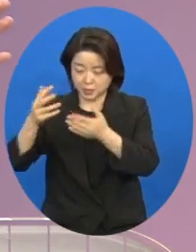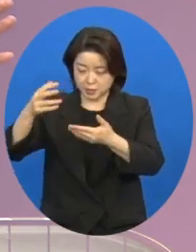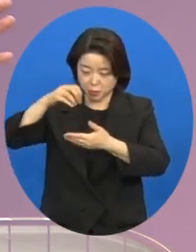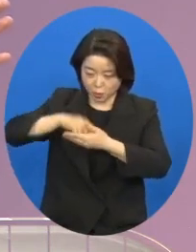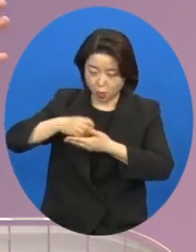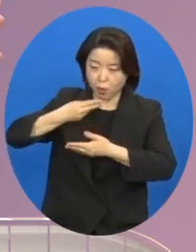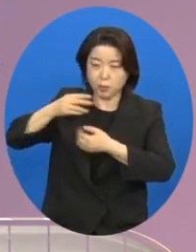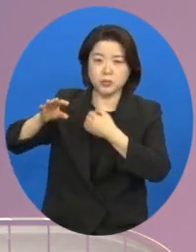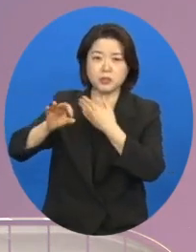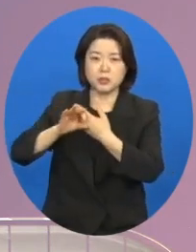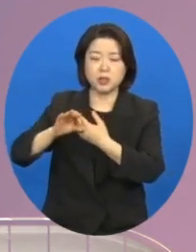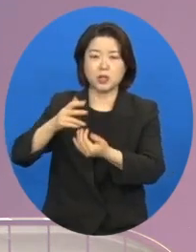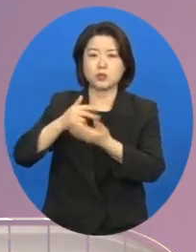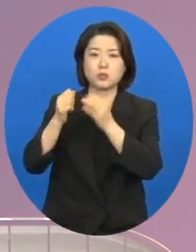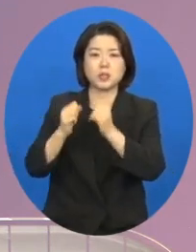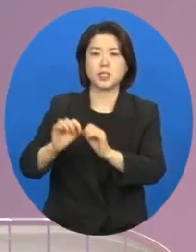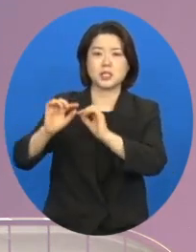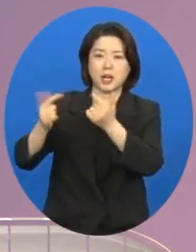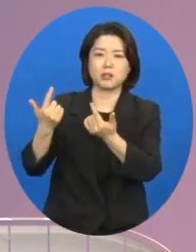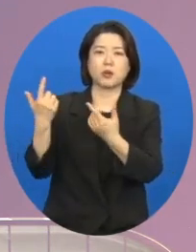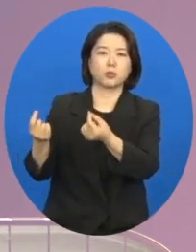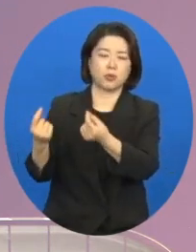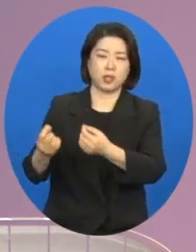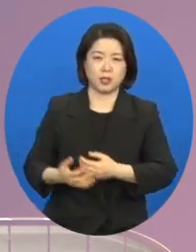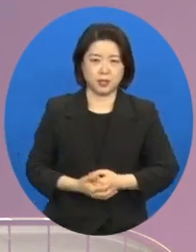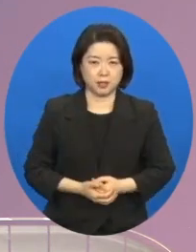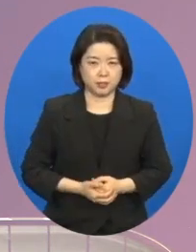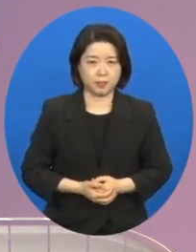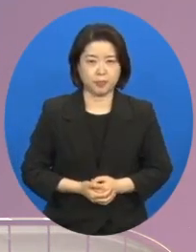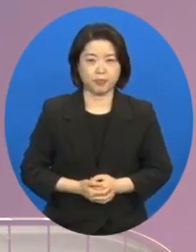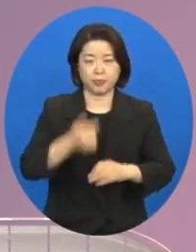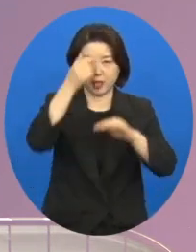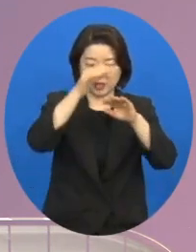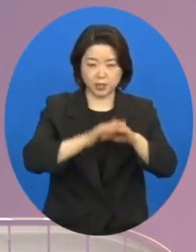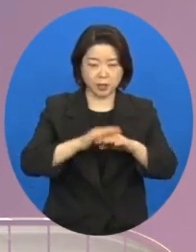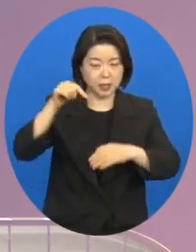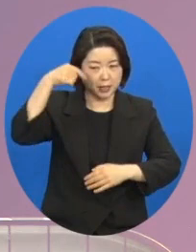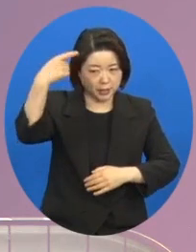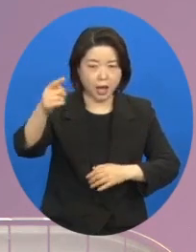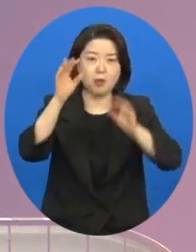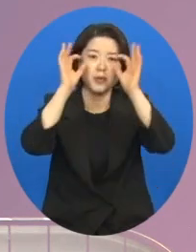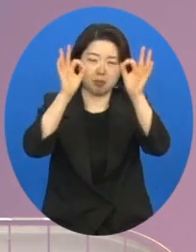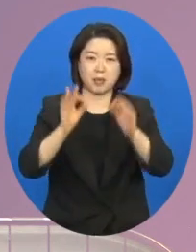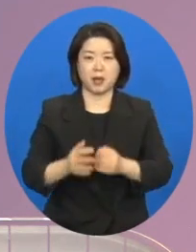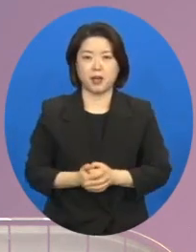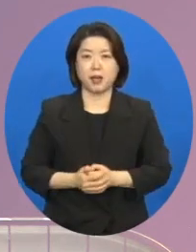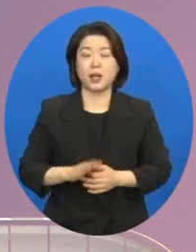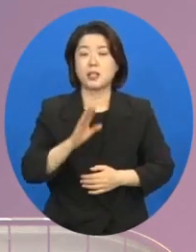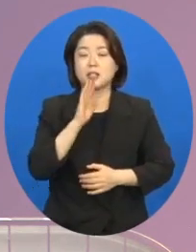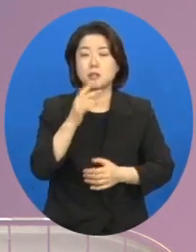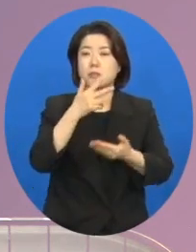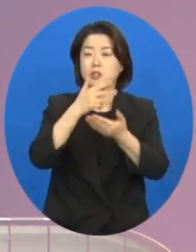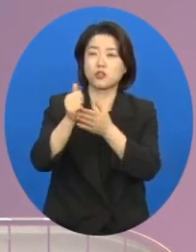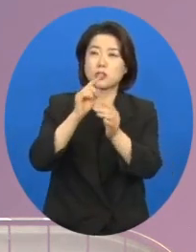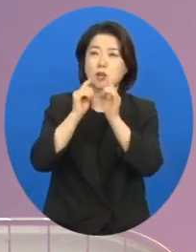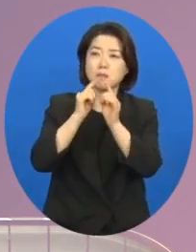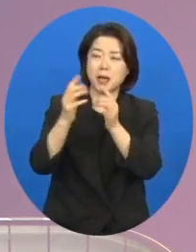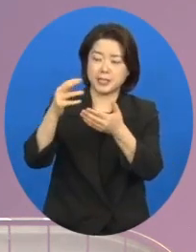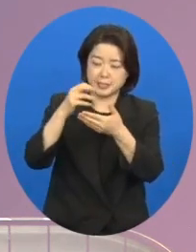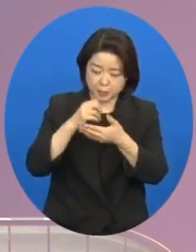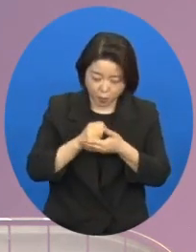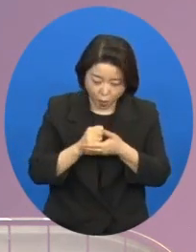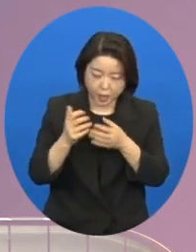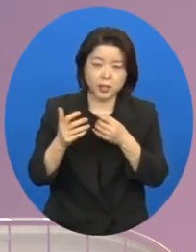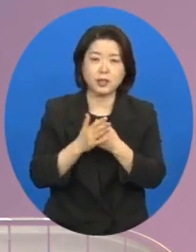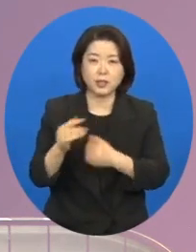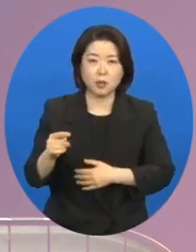중요해요. 그러나 더 중요한 건 뭔지 아십니까? 예배 다음을 봐야 됩니다. 정말 주의 말씀이 거하였기